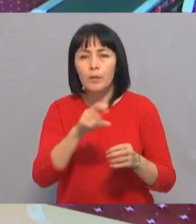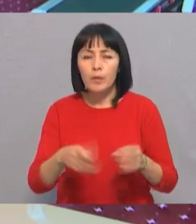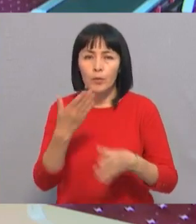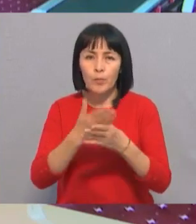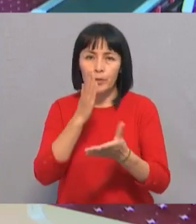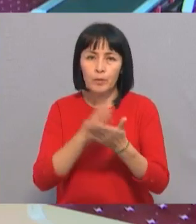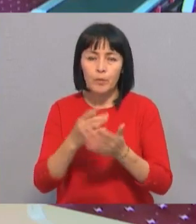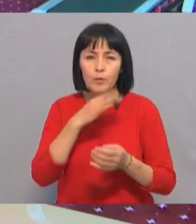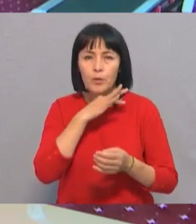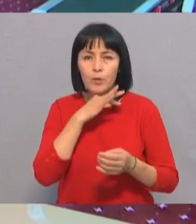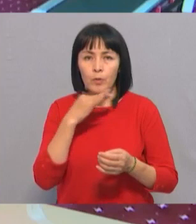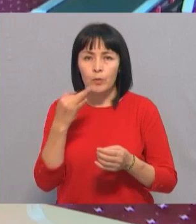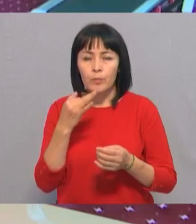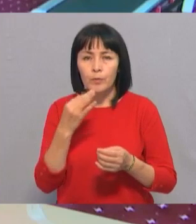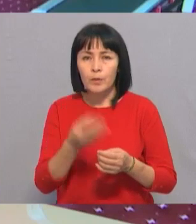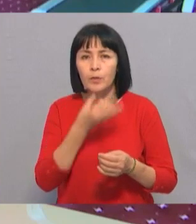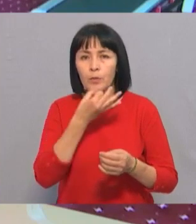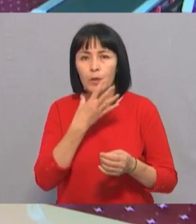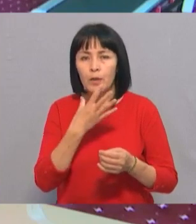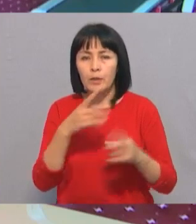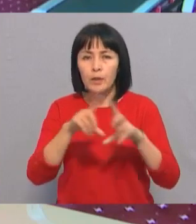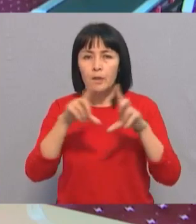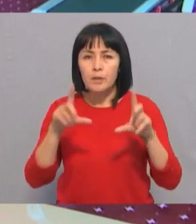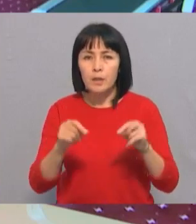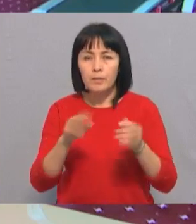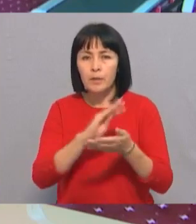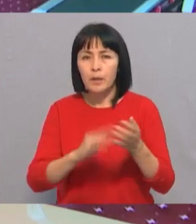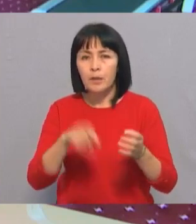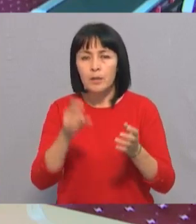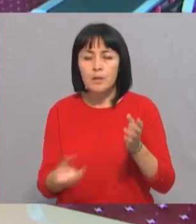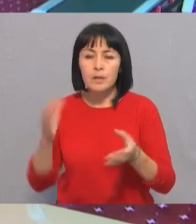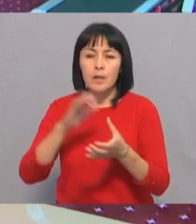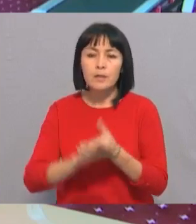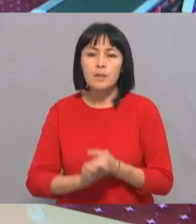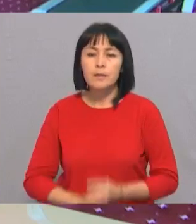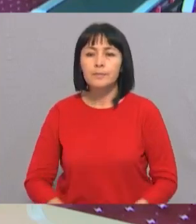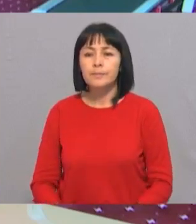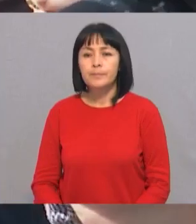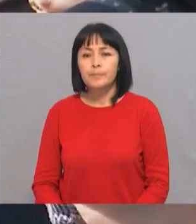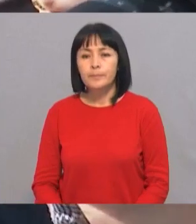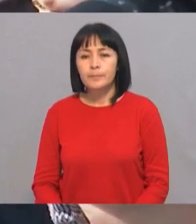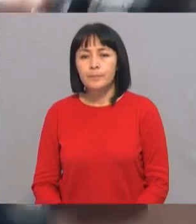көрсеткен. Көптің көзайымына айналған нысанның тынысымен арна тілшісі танысып қайтты.